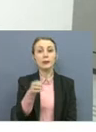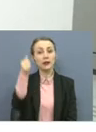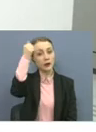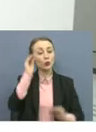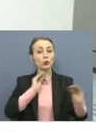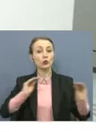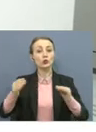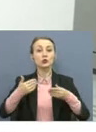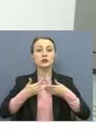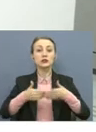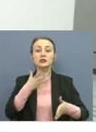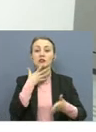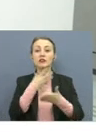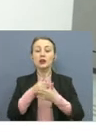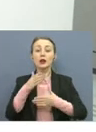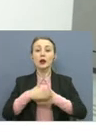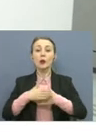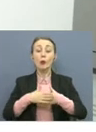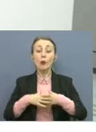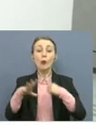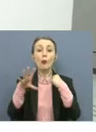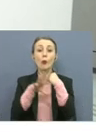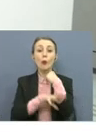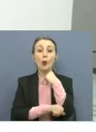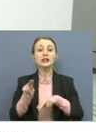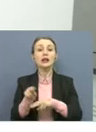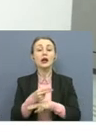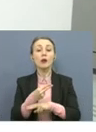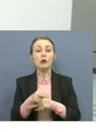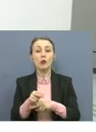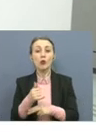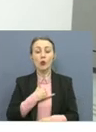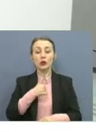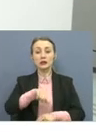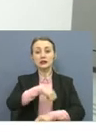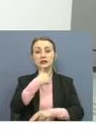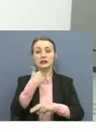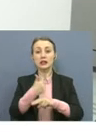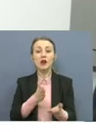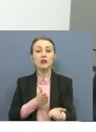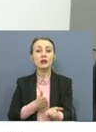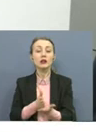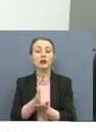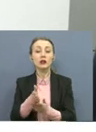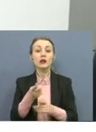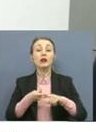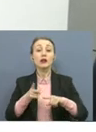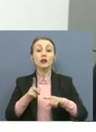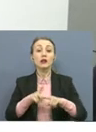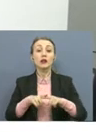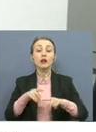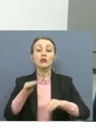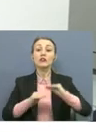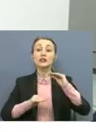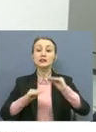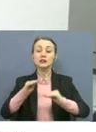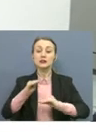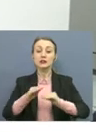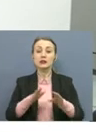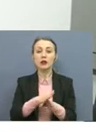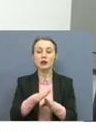айқара ашты. Музейдегі экспозицияларымыз елбасының Ұлы даланың жеті қыры мақаласын жүзеге асыру мақсатымен жаңартылды. Ұлы даланың жеті қыры